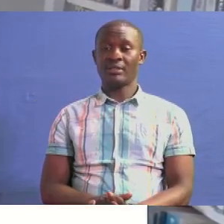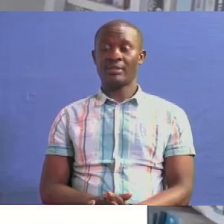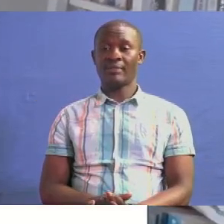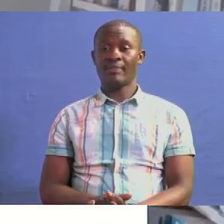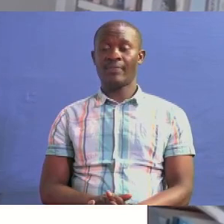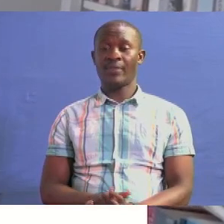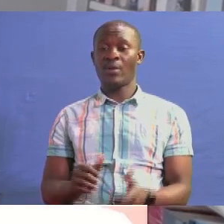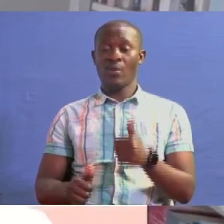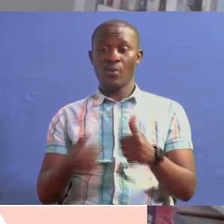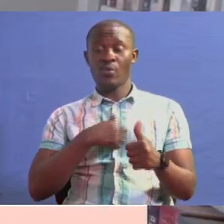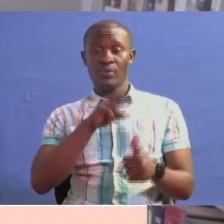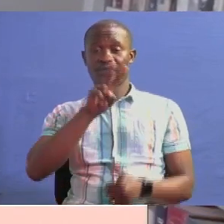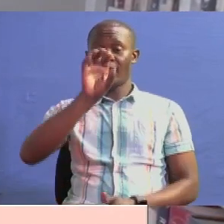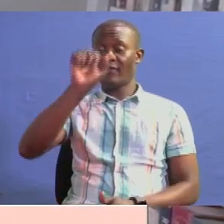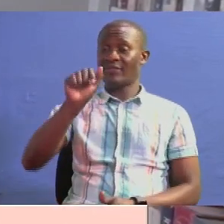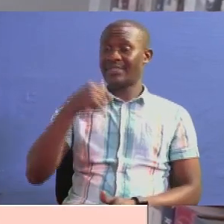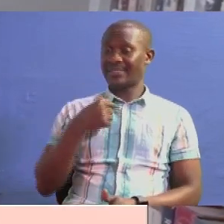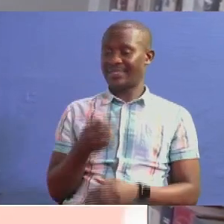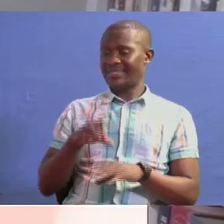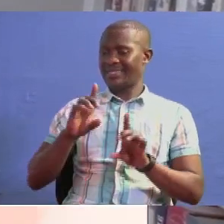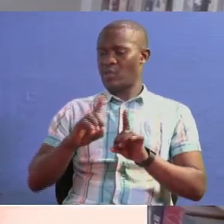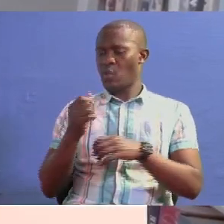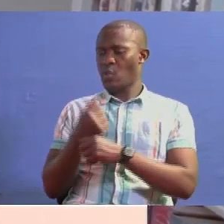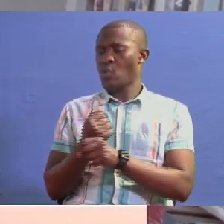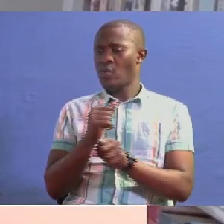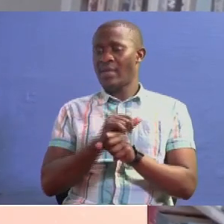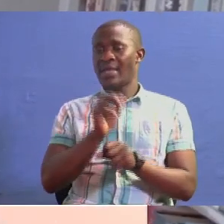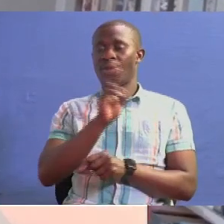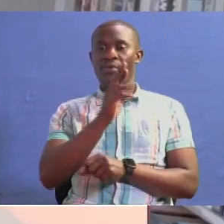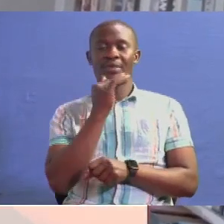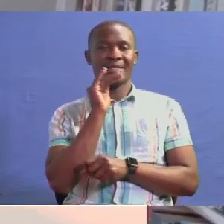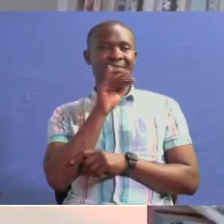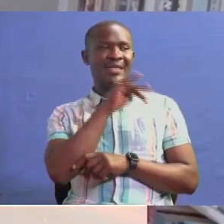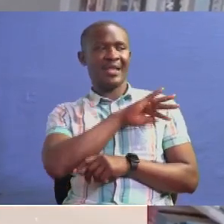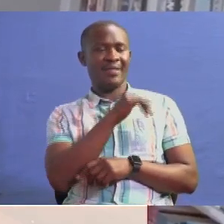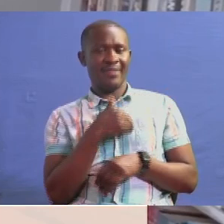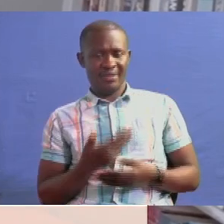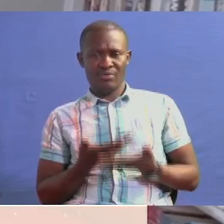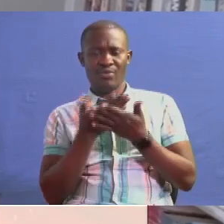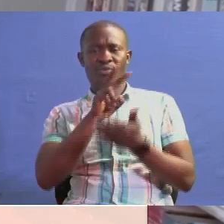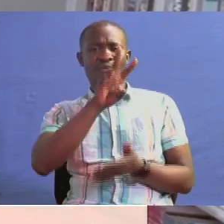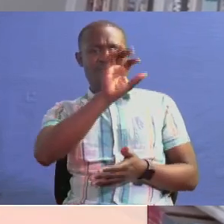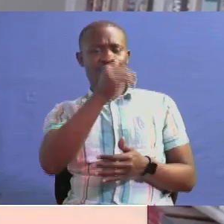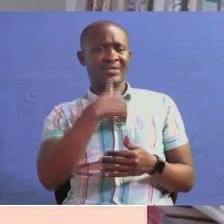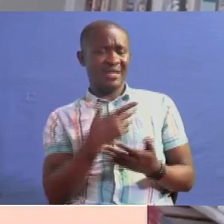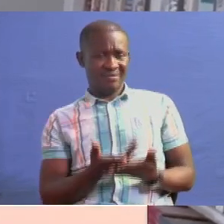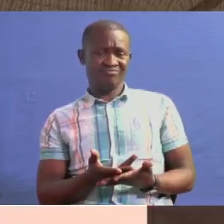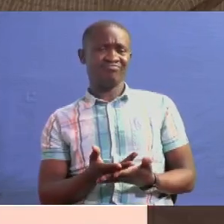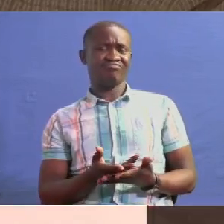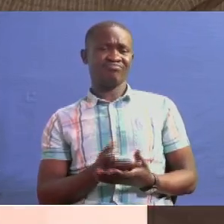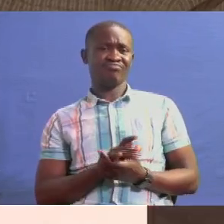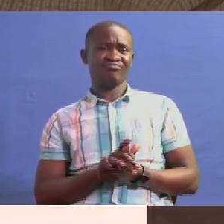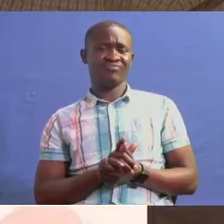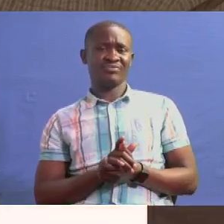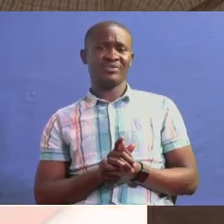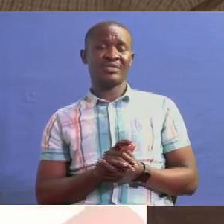Findling, ambaye pia anafanya kazi mara kwa mara nchini Rwanda, alieleza mchakato wa utoaji visa una dosari.